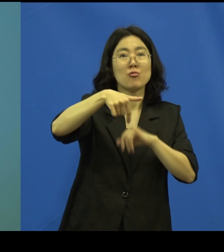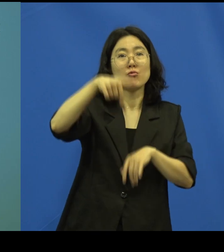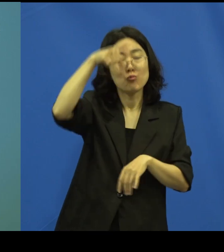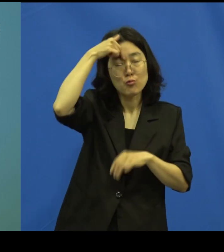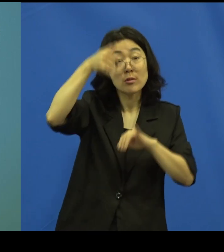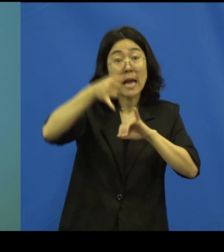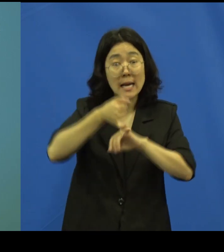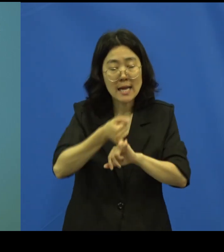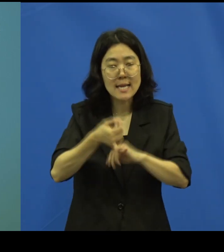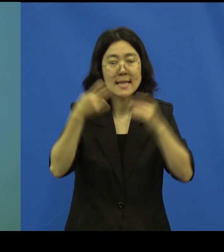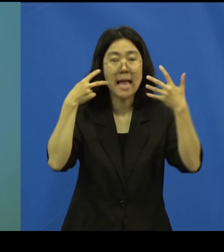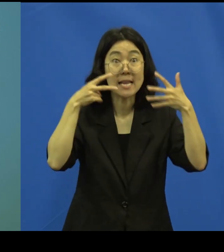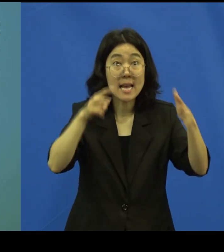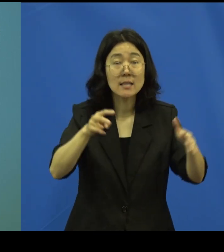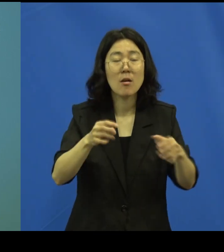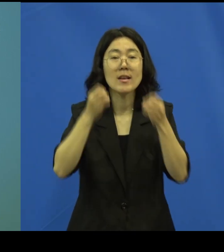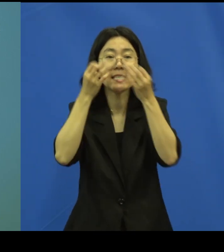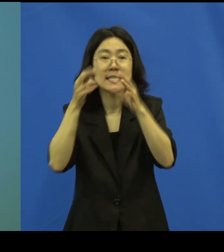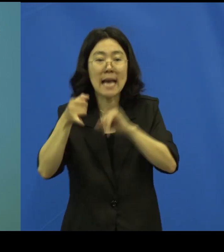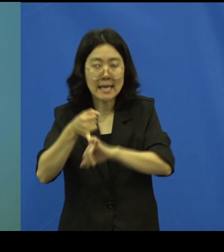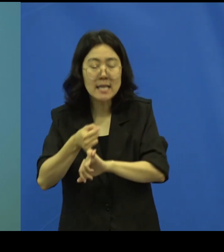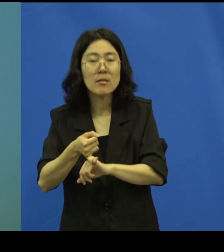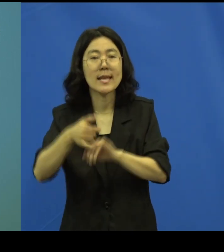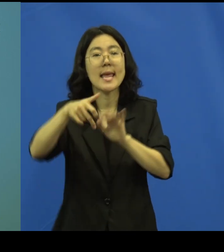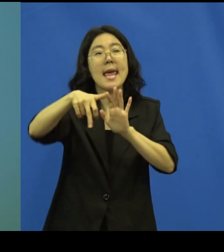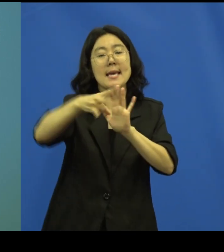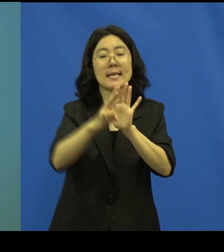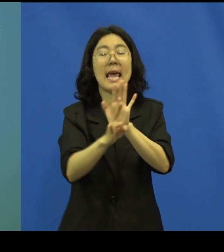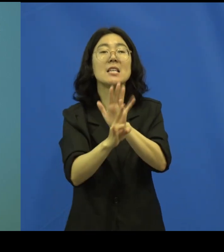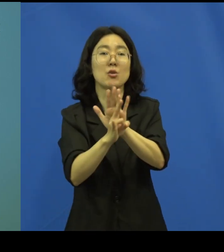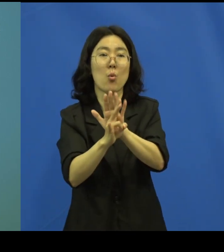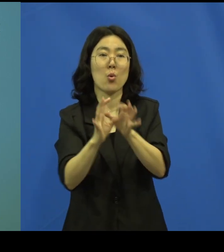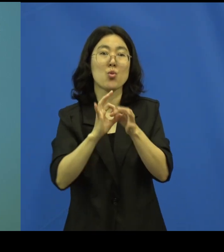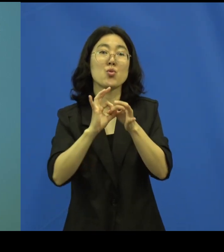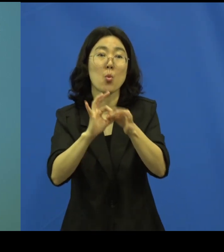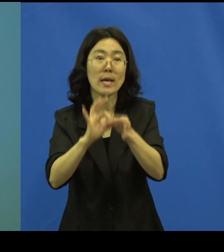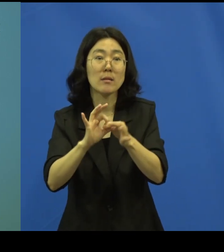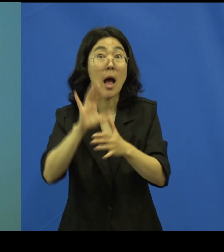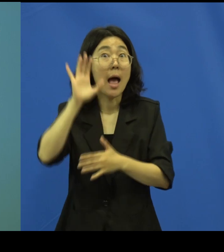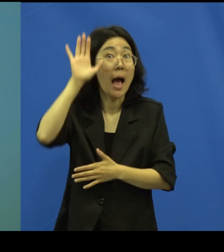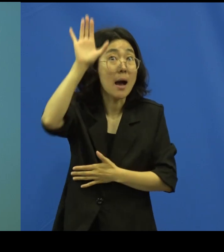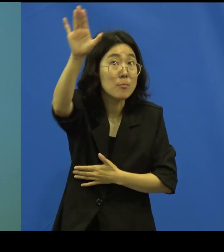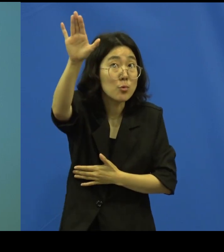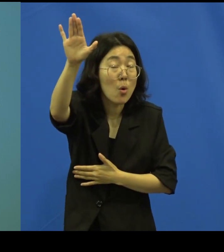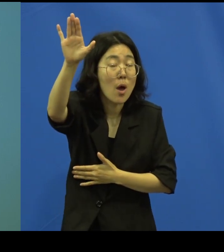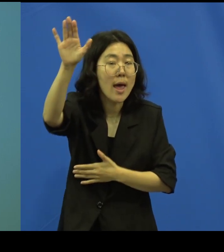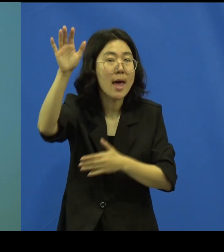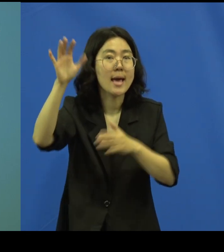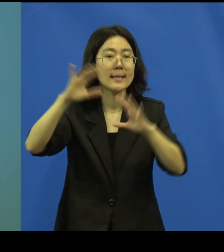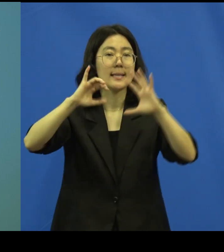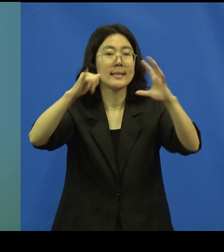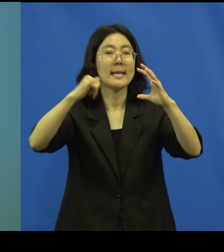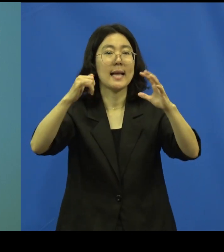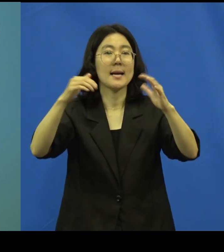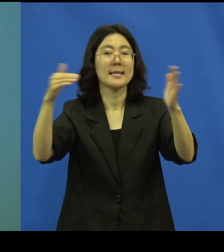신약에서는 요한계시록을 통해서 미래의 또 종말에 관련된, 심판에 관련된 것들에 대한